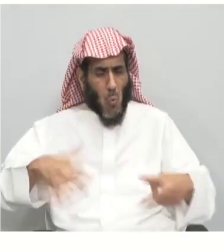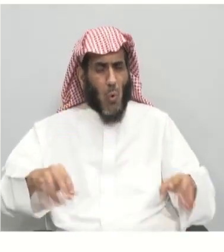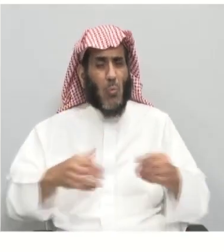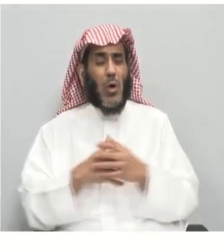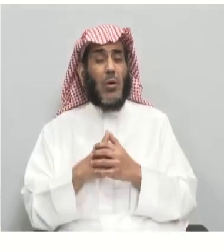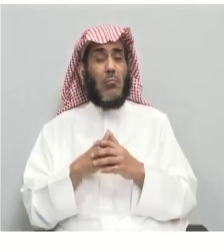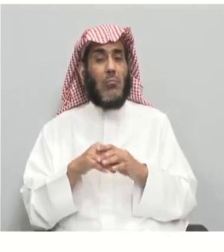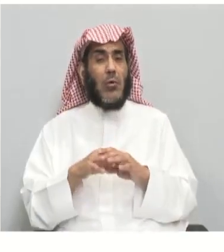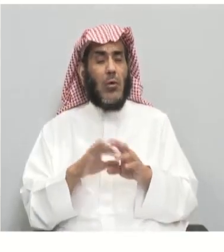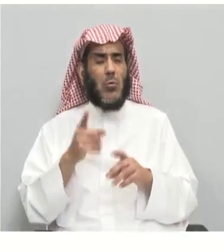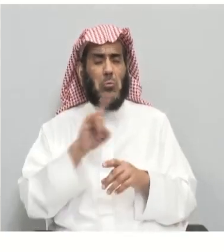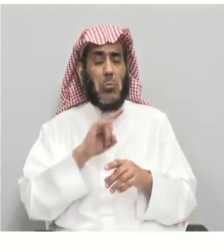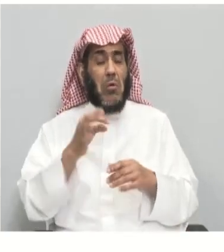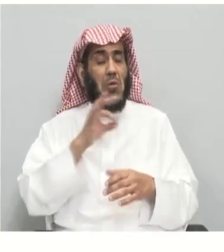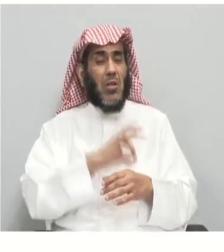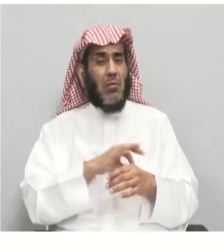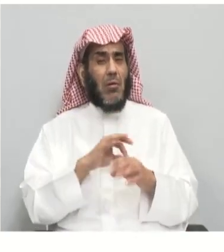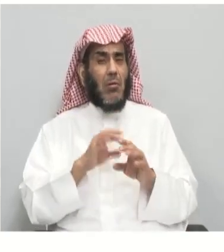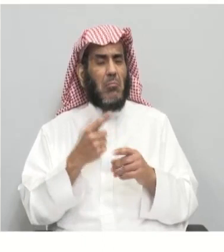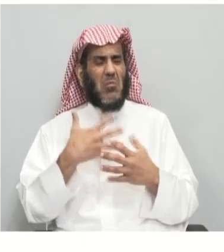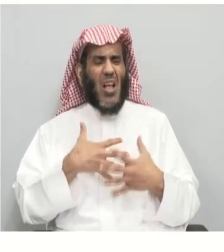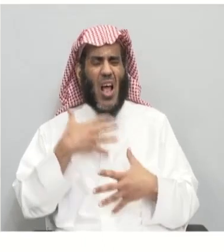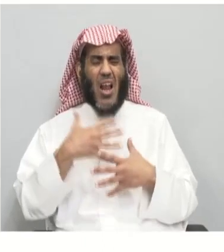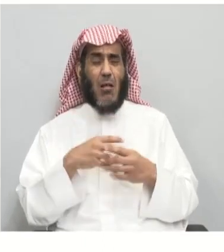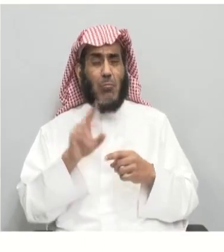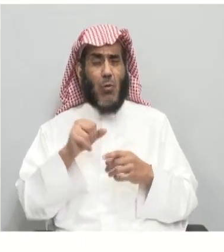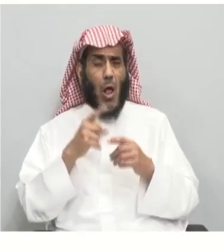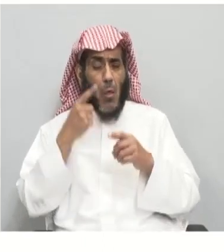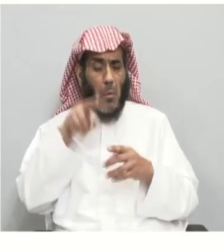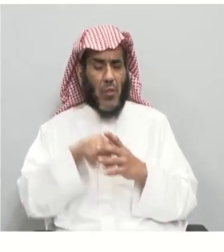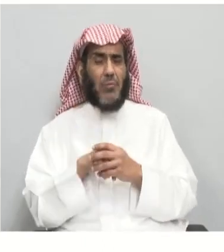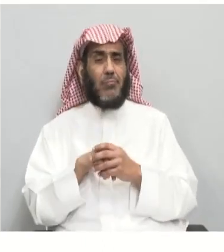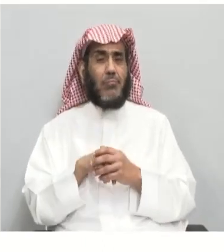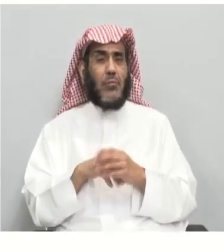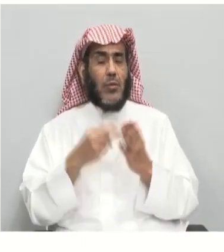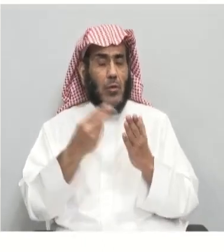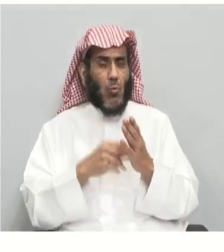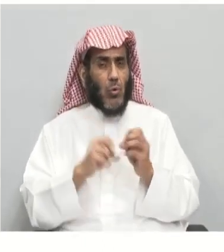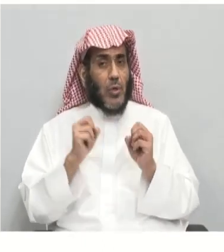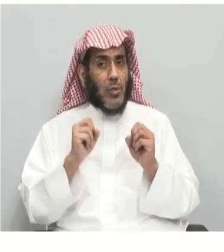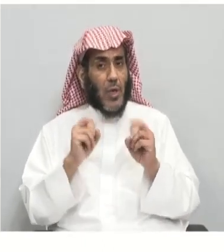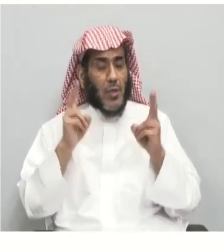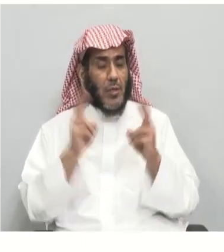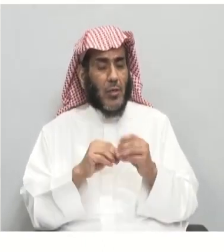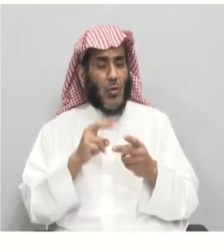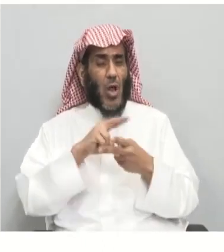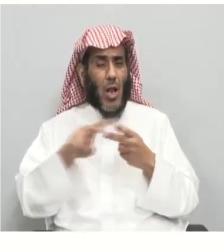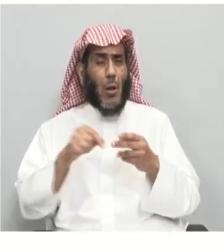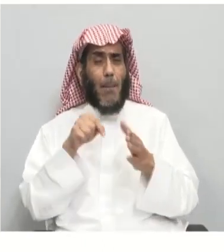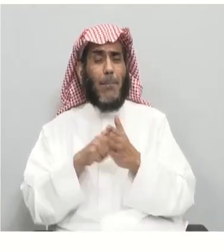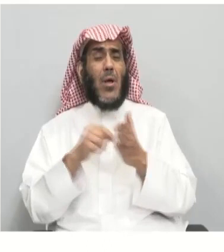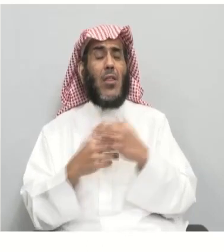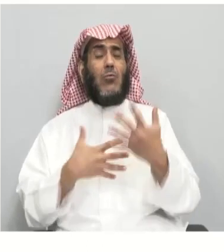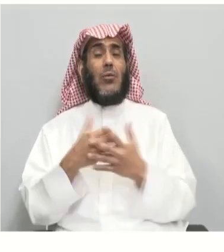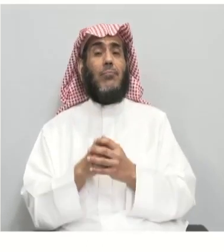بغزاره دون فائده تالمت بالطبع لهذا المنظر دون اقتراحاتك لمعالجه هذه